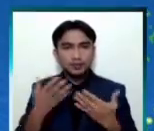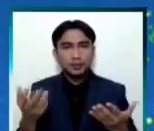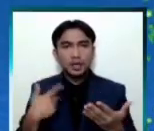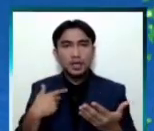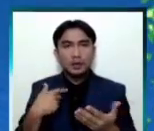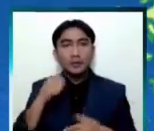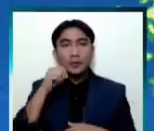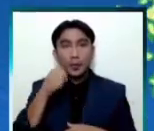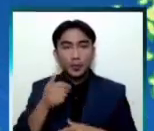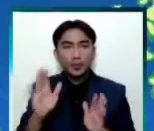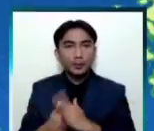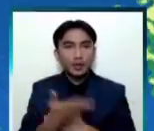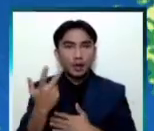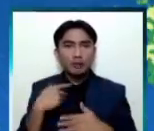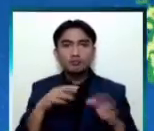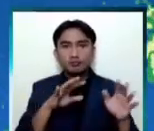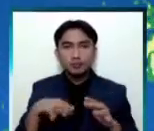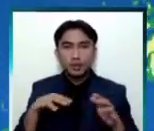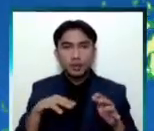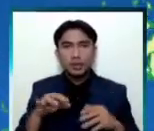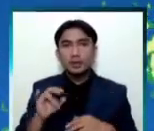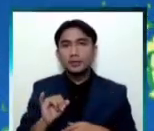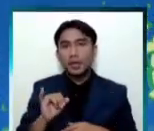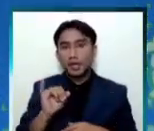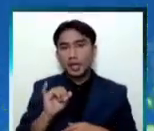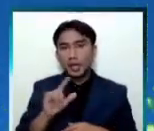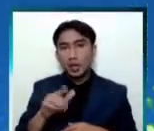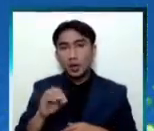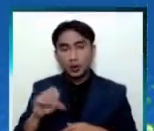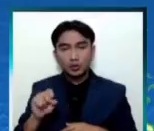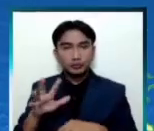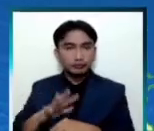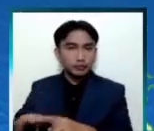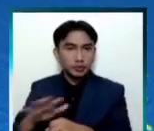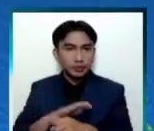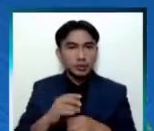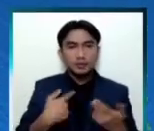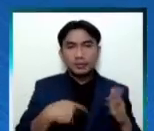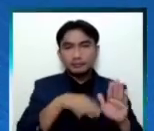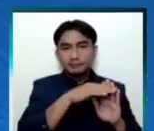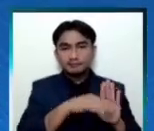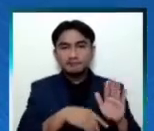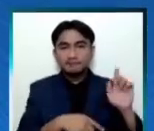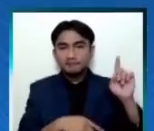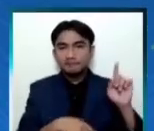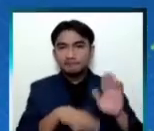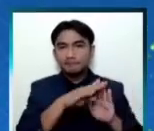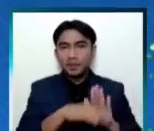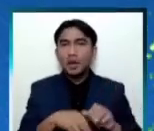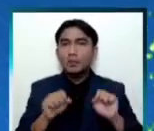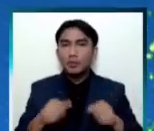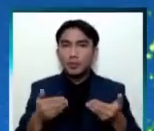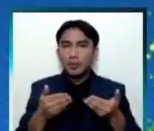uulanin na ang Ilocos Region. Ilang bahagi ng Cordillera, Bataan, Zambales at Mindoro. Magtutuloy-tuloy yan sa